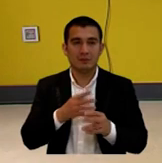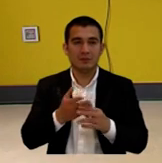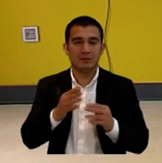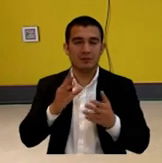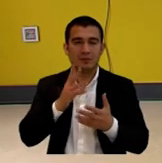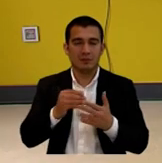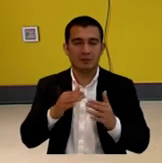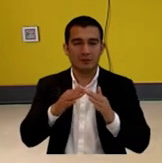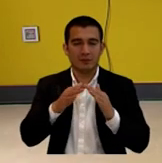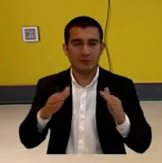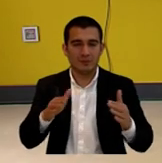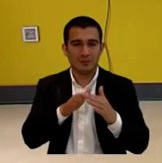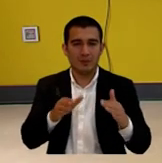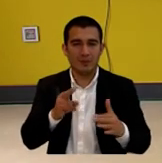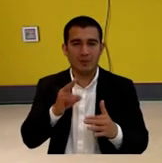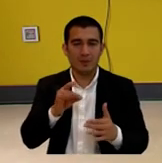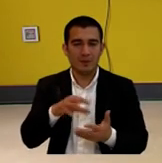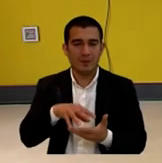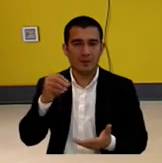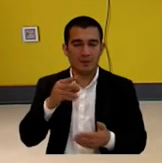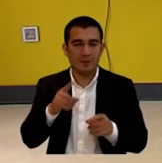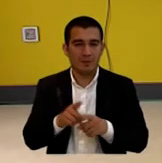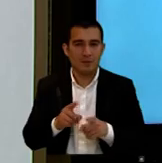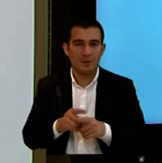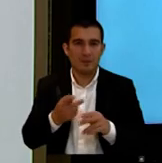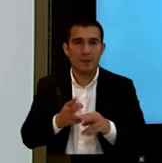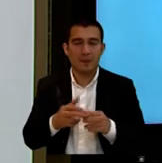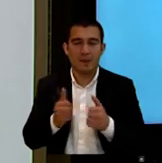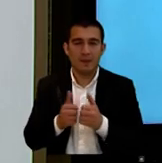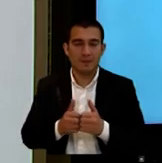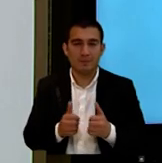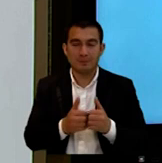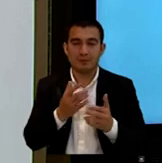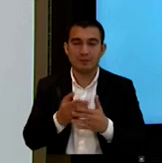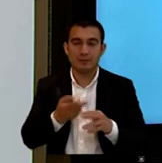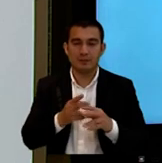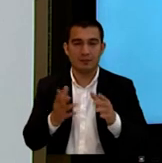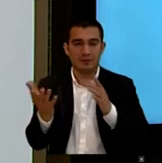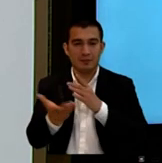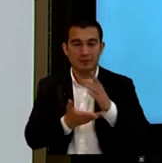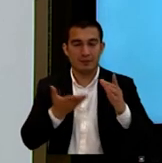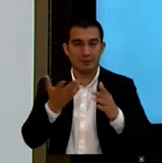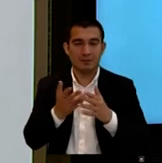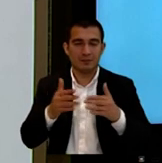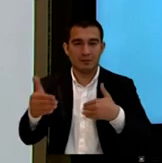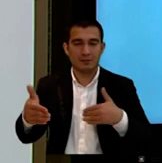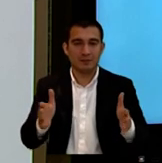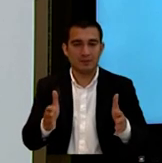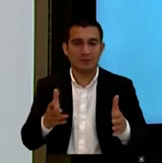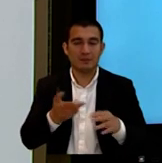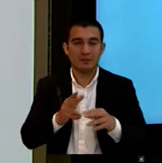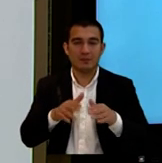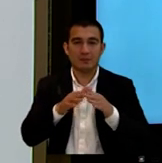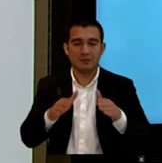shaklida, asosi kvadratdan iborat, yon tomoni esa muntazam uchburchakdan iborat, sariq chiziq bilan